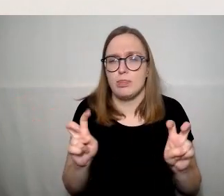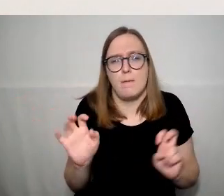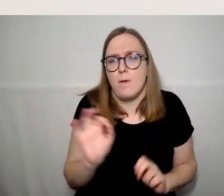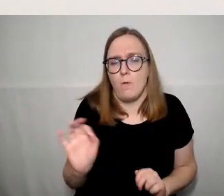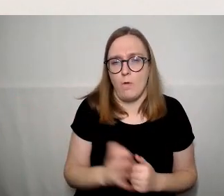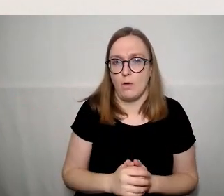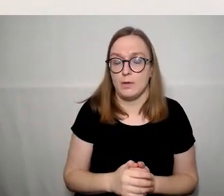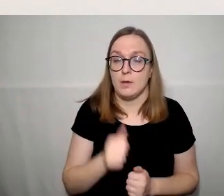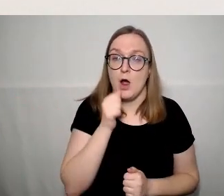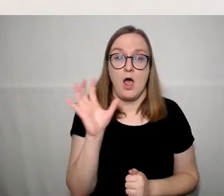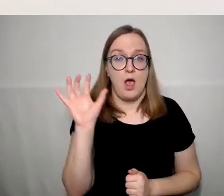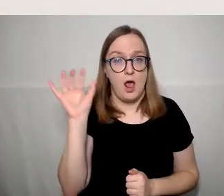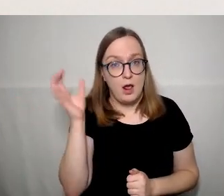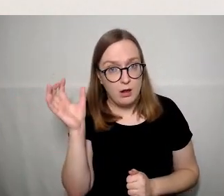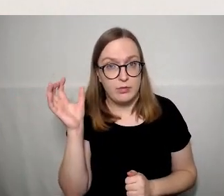Elektrėnų